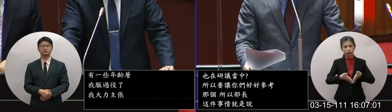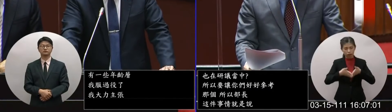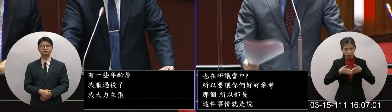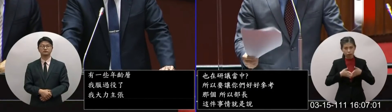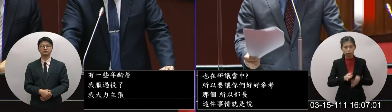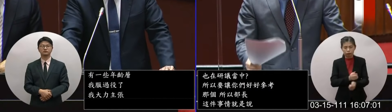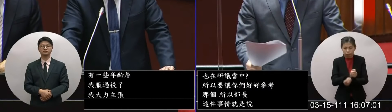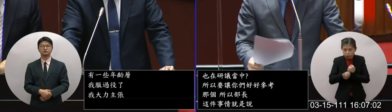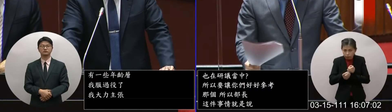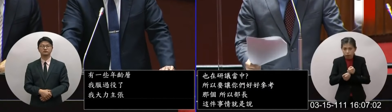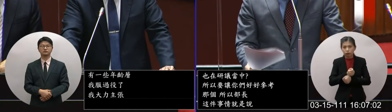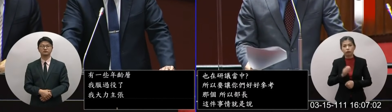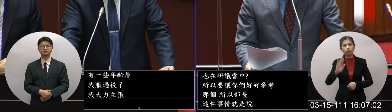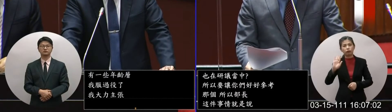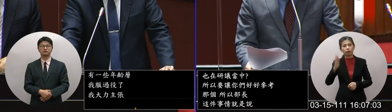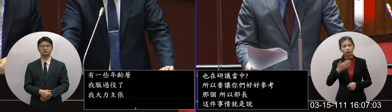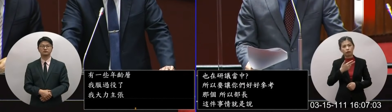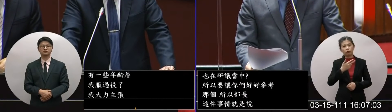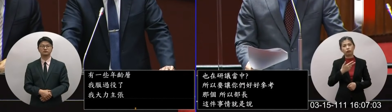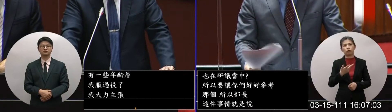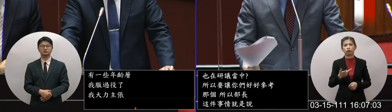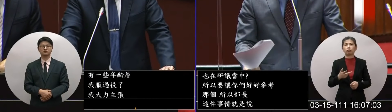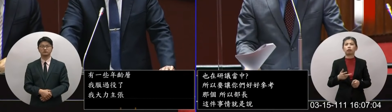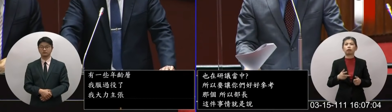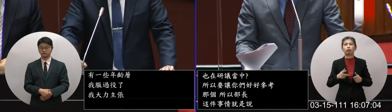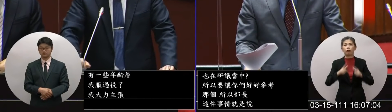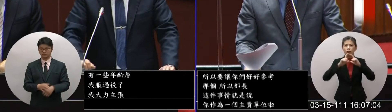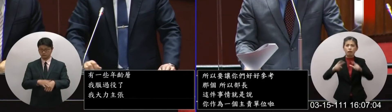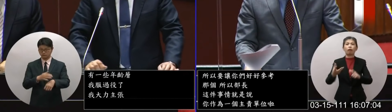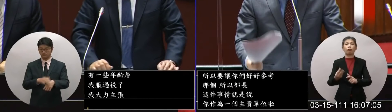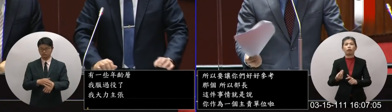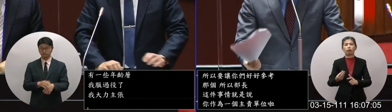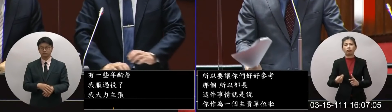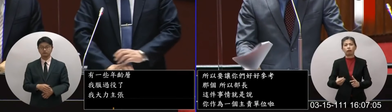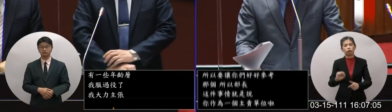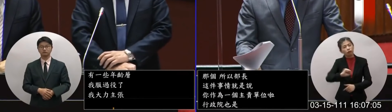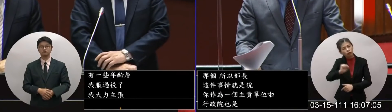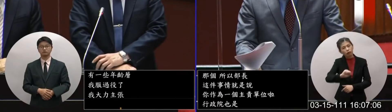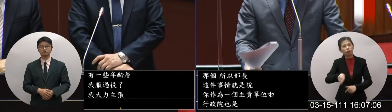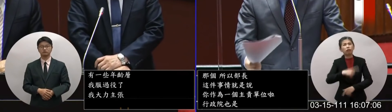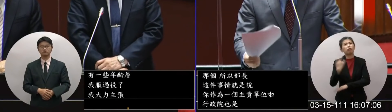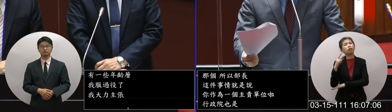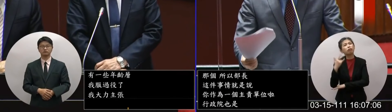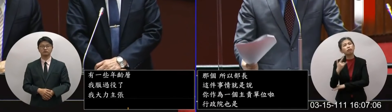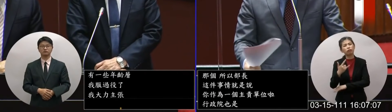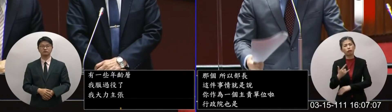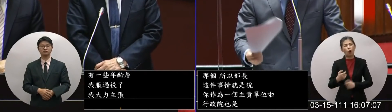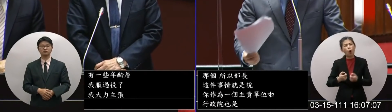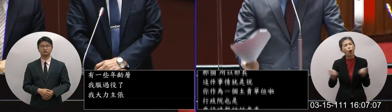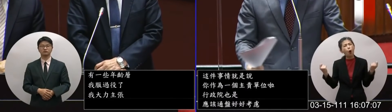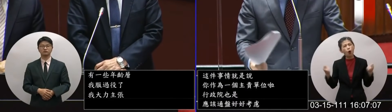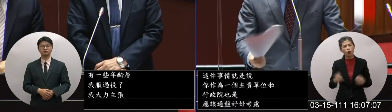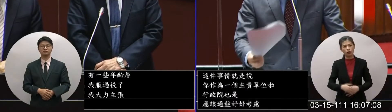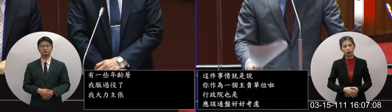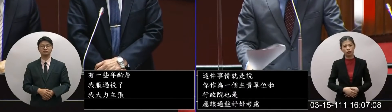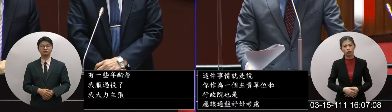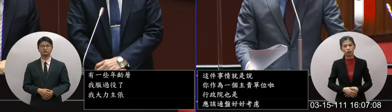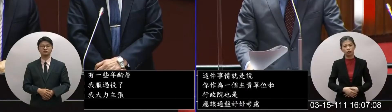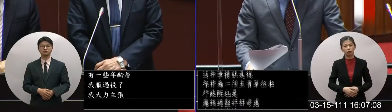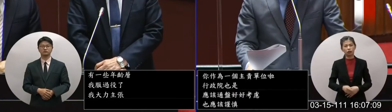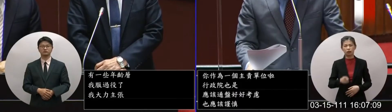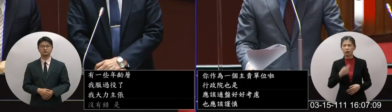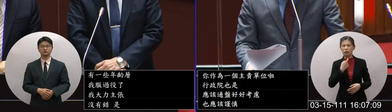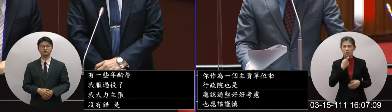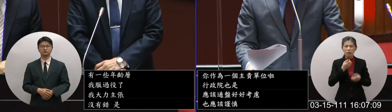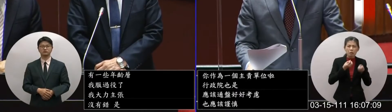应该谨慎，可是不能都没有答案啦。 不会， 那大家一直问啊，大家一直等啊，然后释放这些讯息一直出